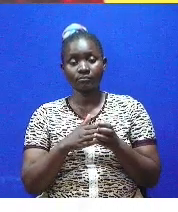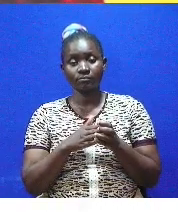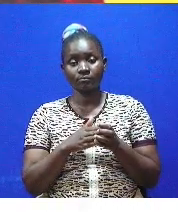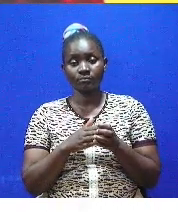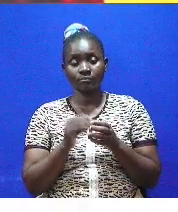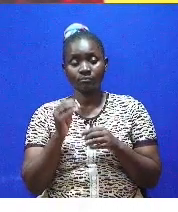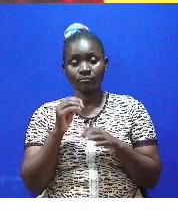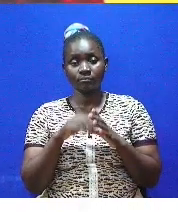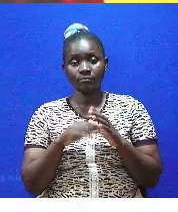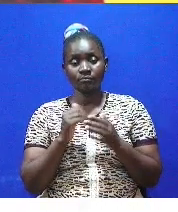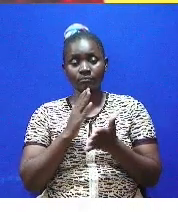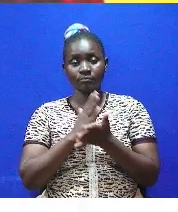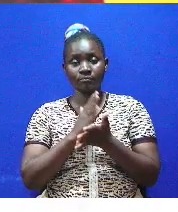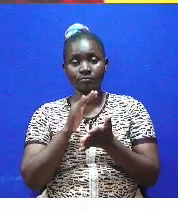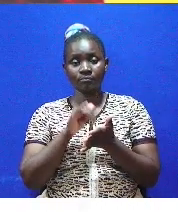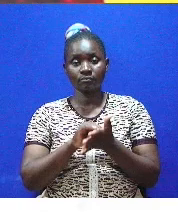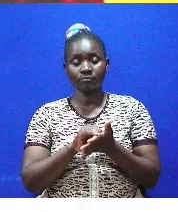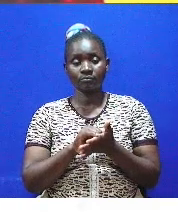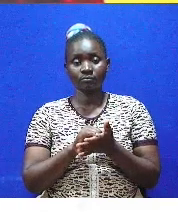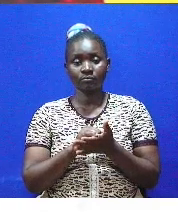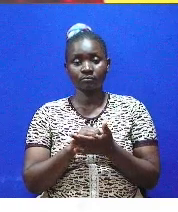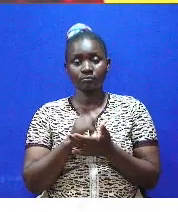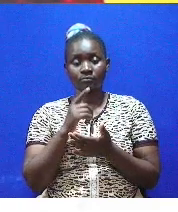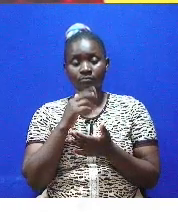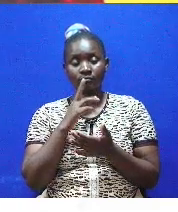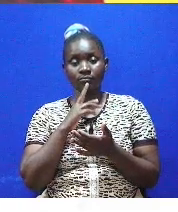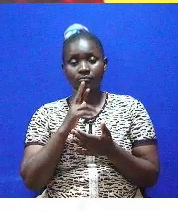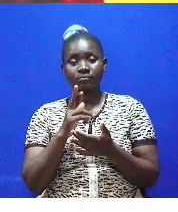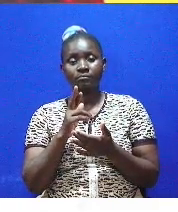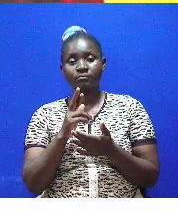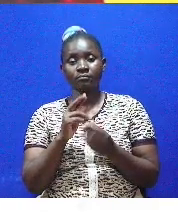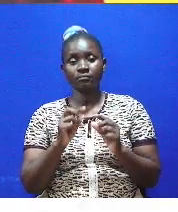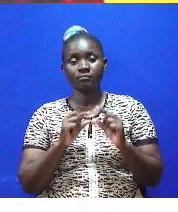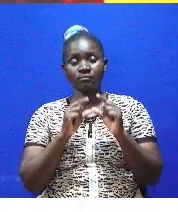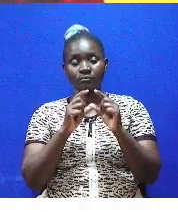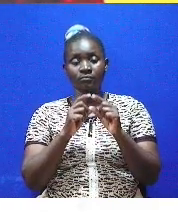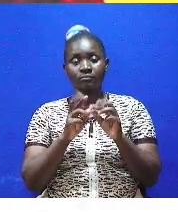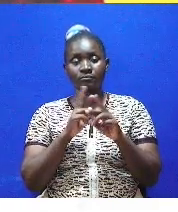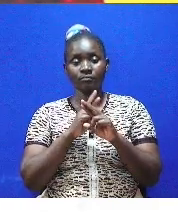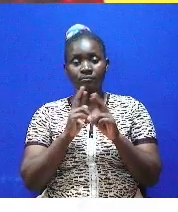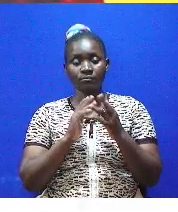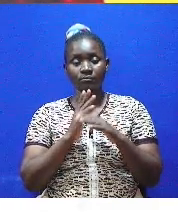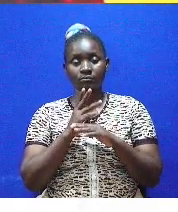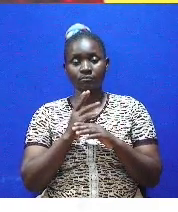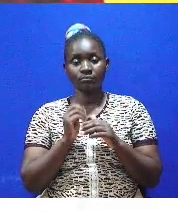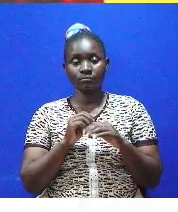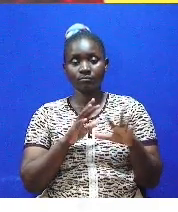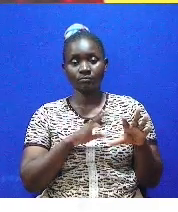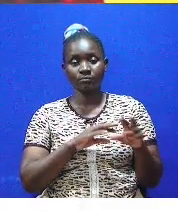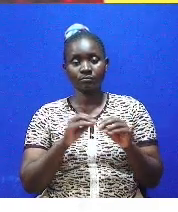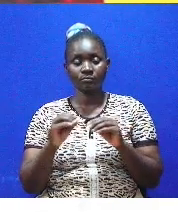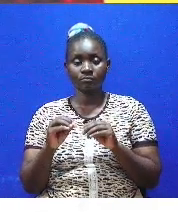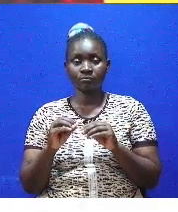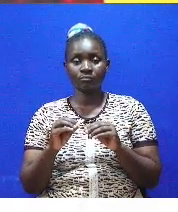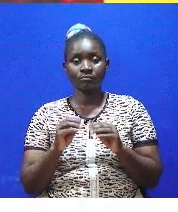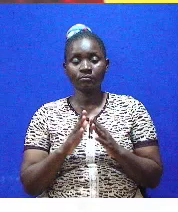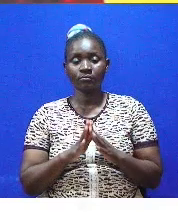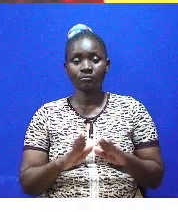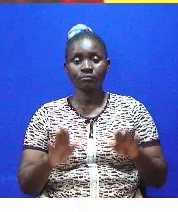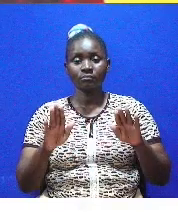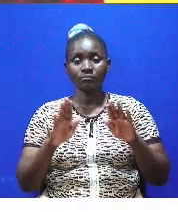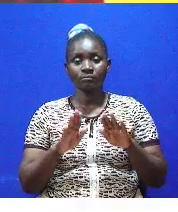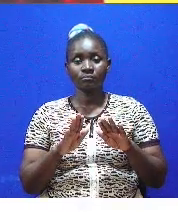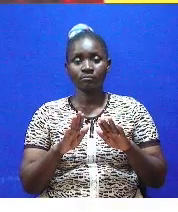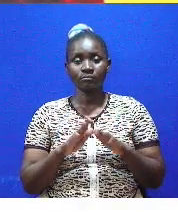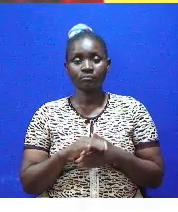na nina kwene kebo na chinta kana hecho banyare ko baba kwenyorero bwene bwabo kubatakana no kwera kwa endemero iyo nga gutumanya muri